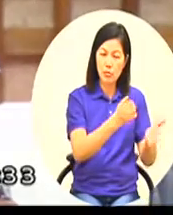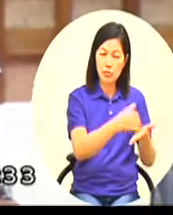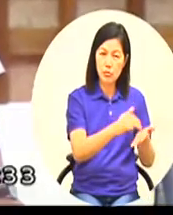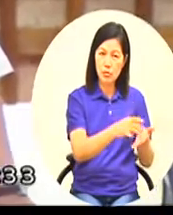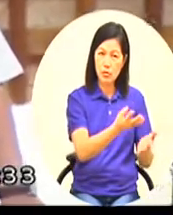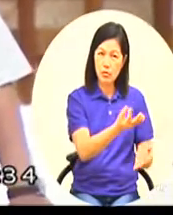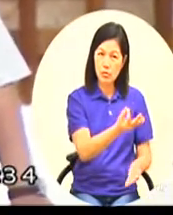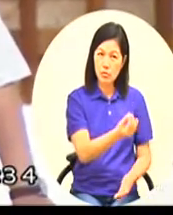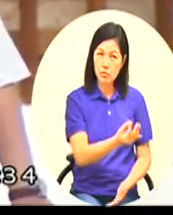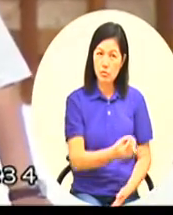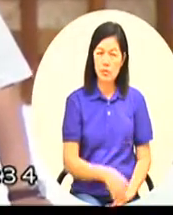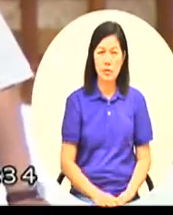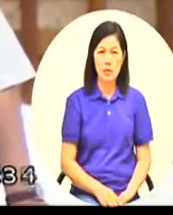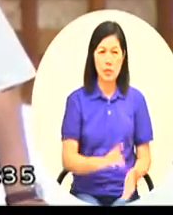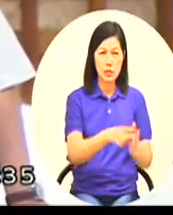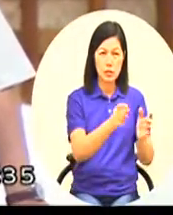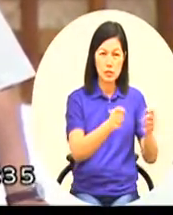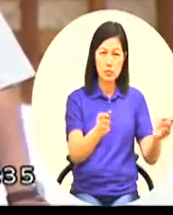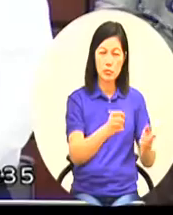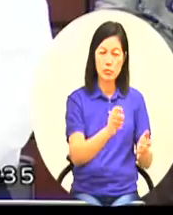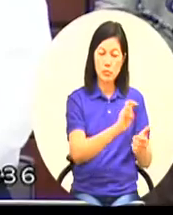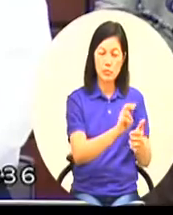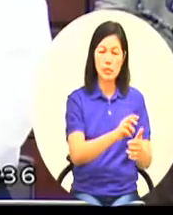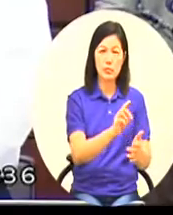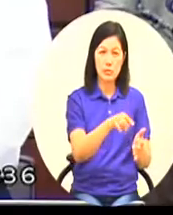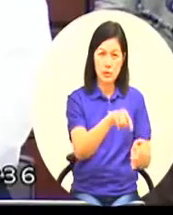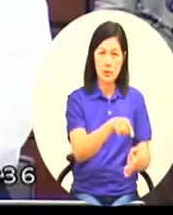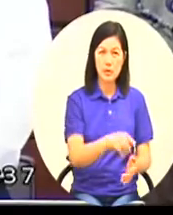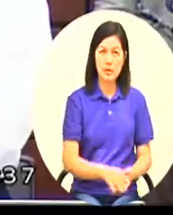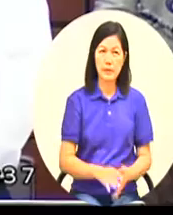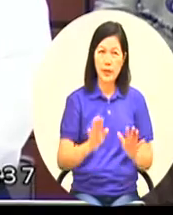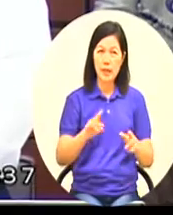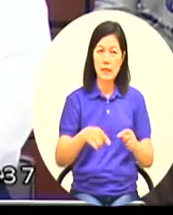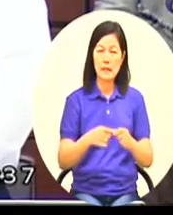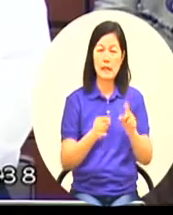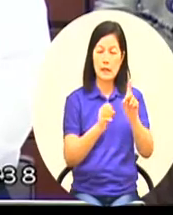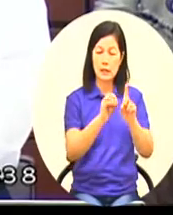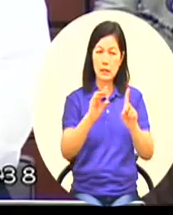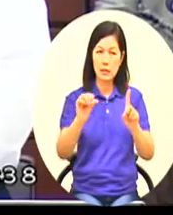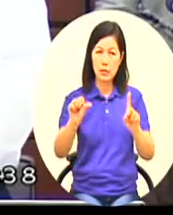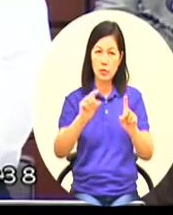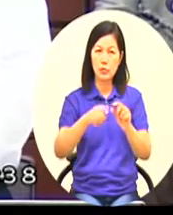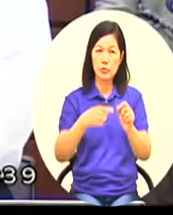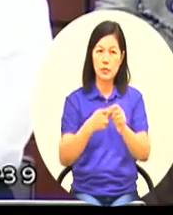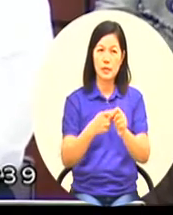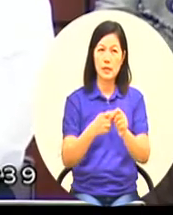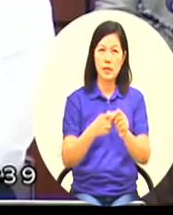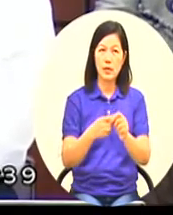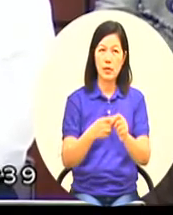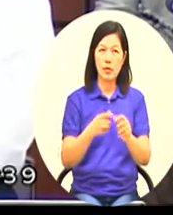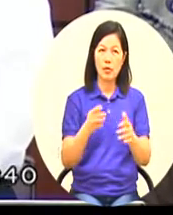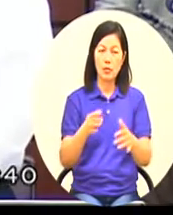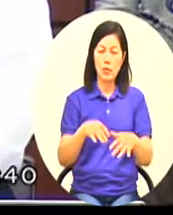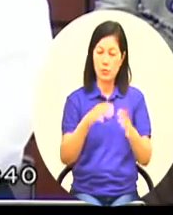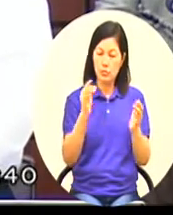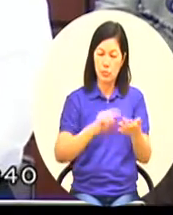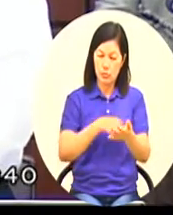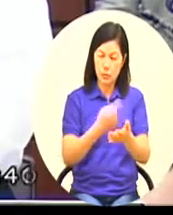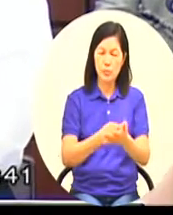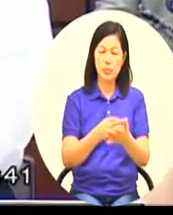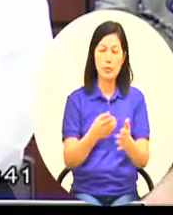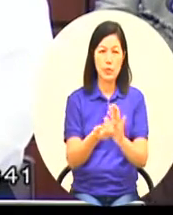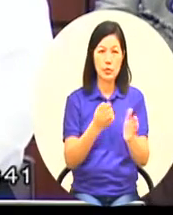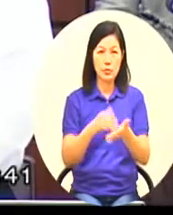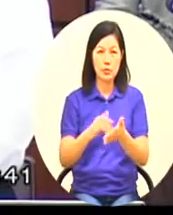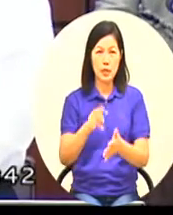跟议员报告。 长照这个部分， 在今年105年度的一个我们的总预算是2500万，那明